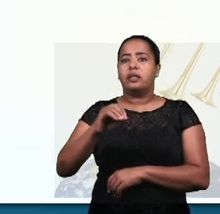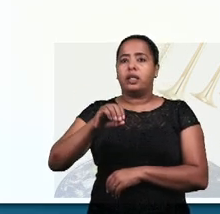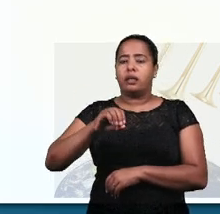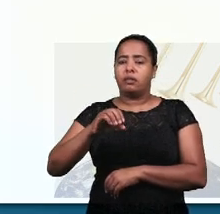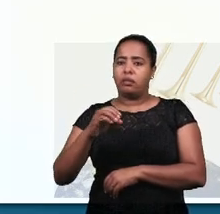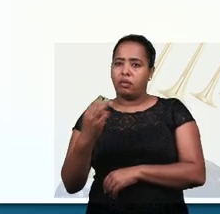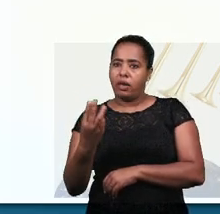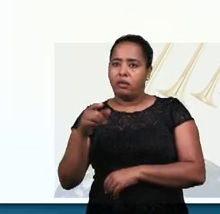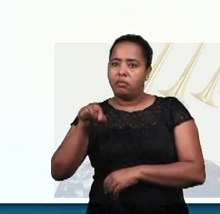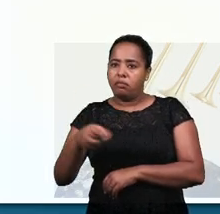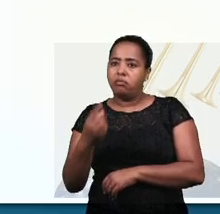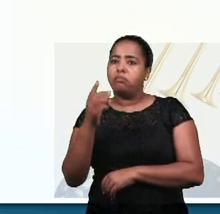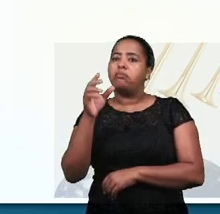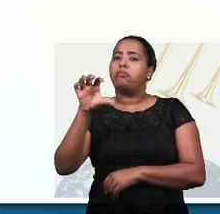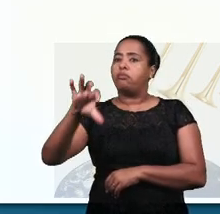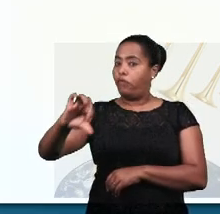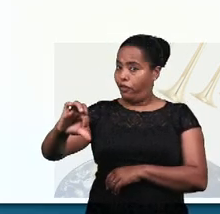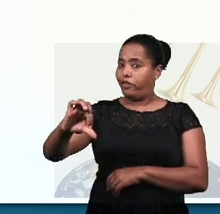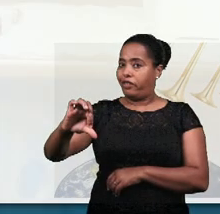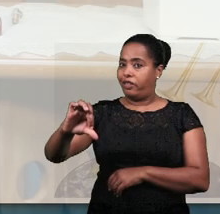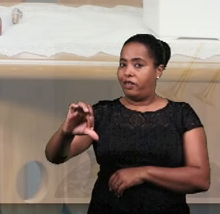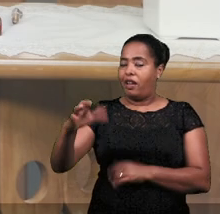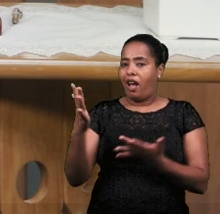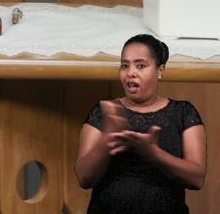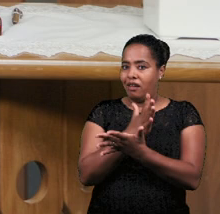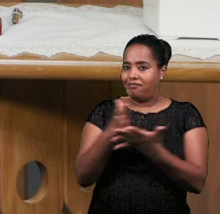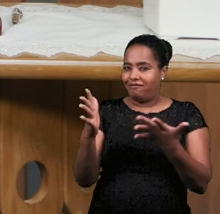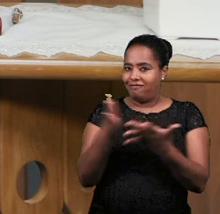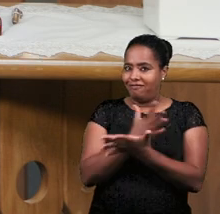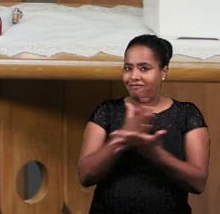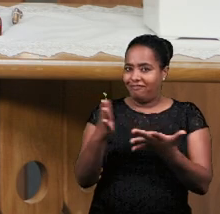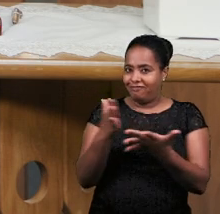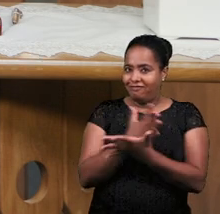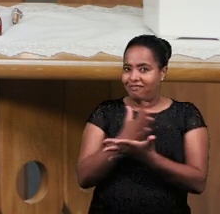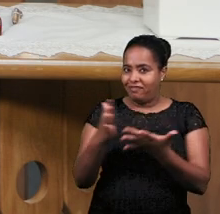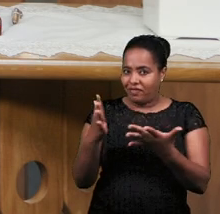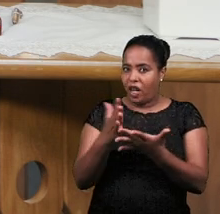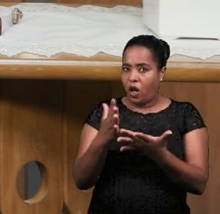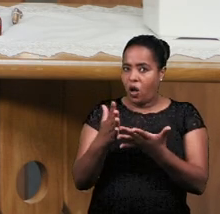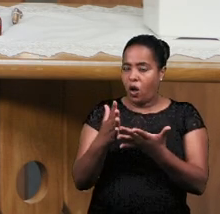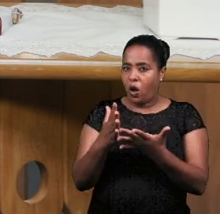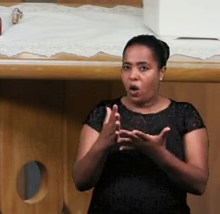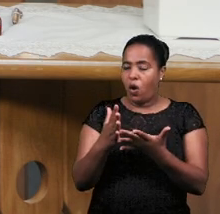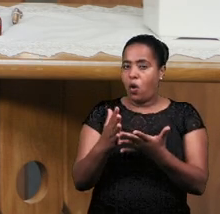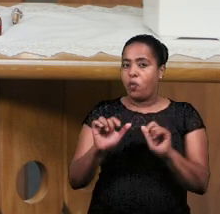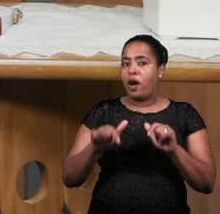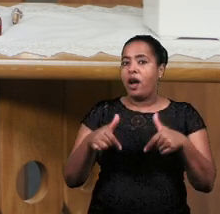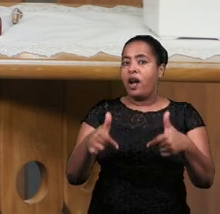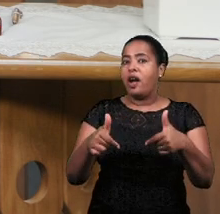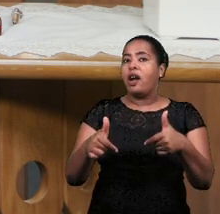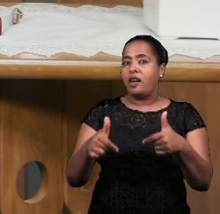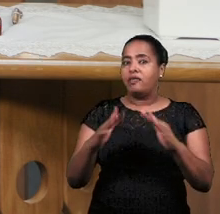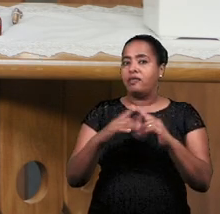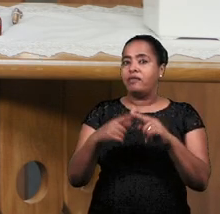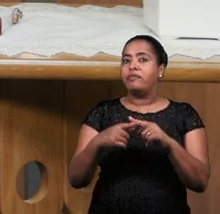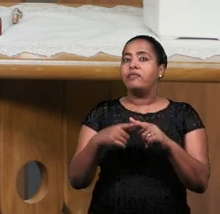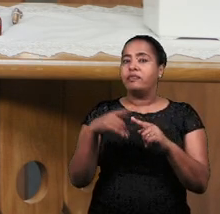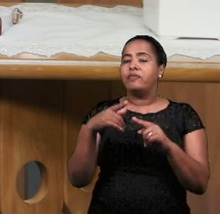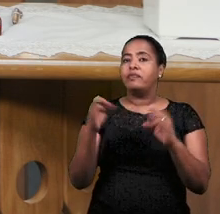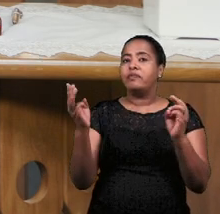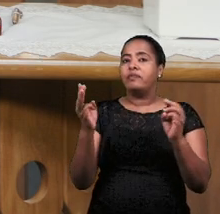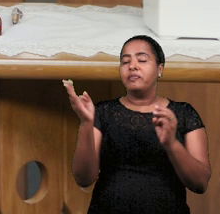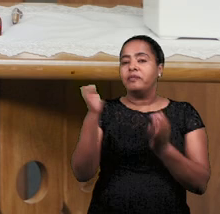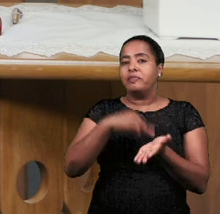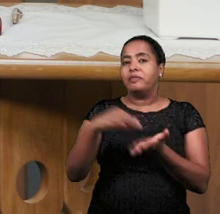104.9. Donc ça, ce sont quelques actions de l'Église chrétienne Maranatha dans le sens